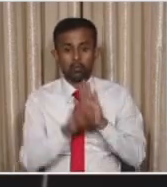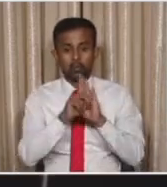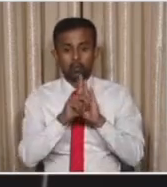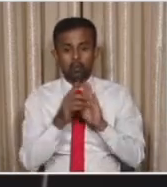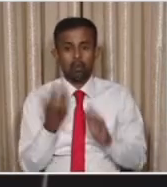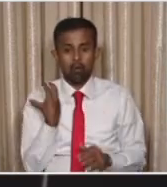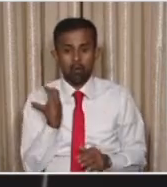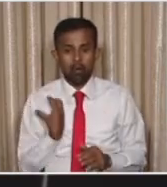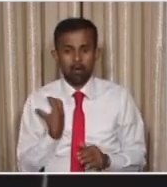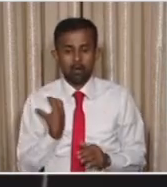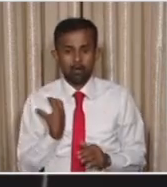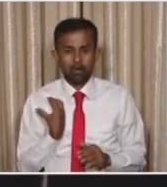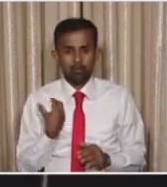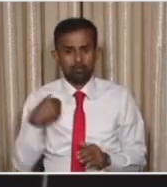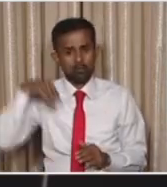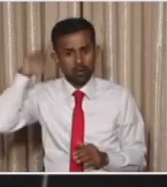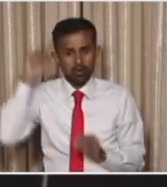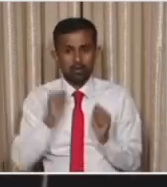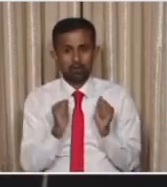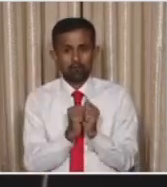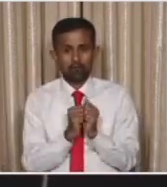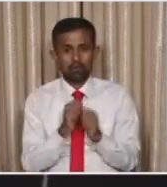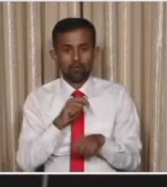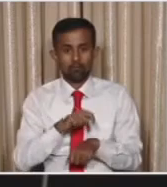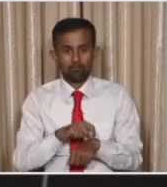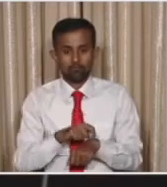ආණ්ඩුකාර හැටියට මම කාලේ සේවය කරපු කාලය තුළ